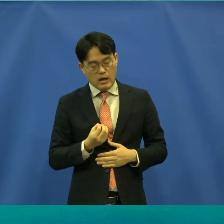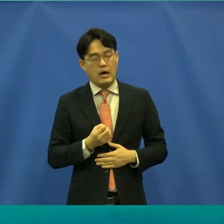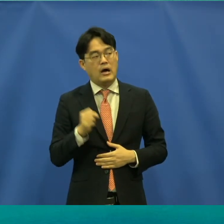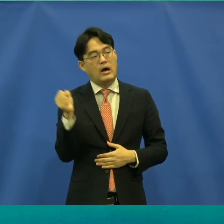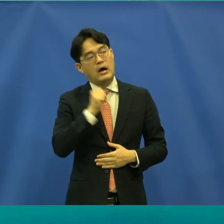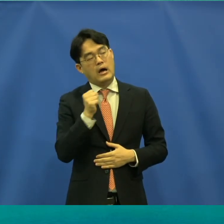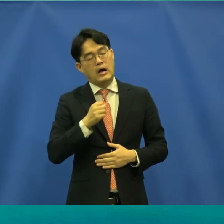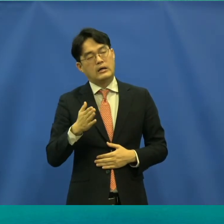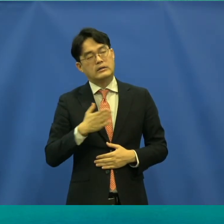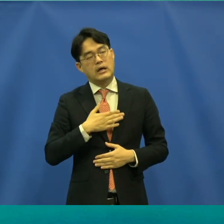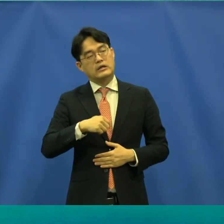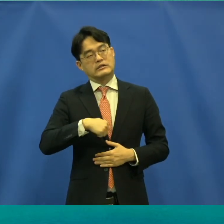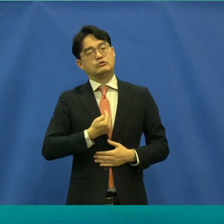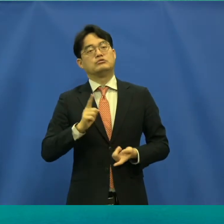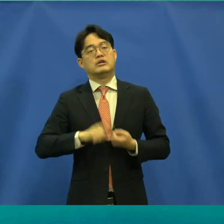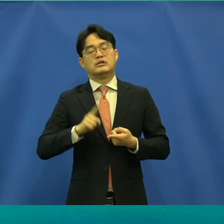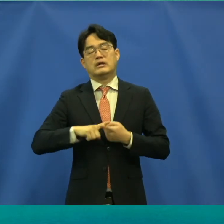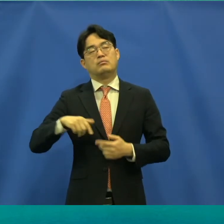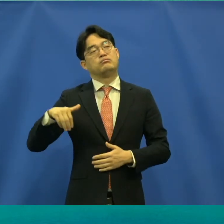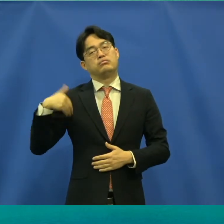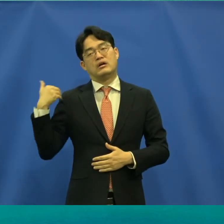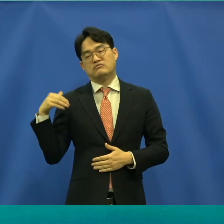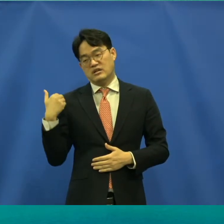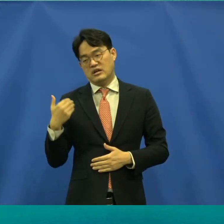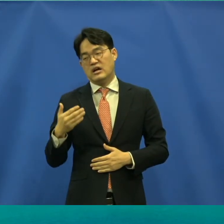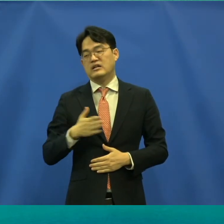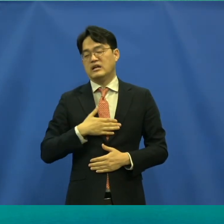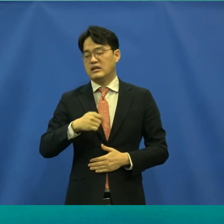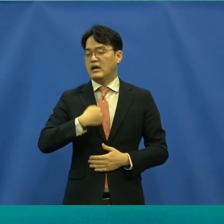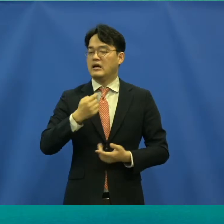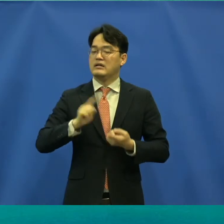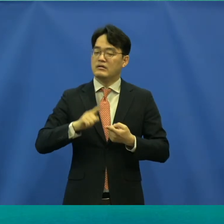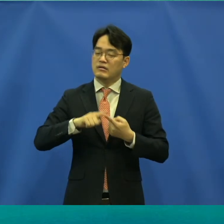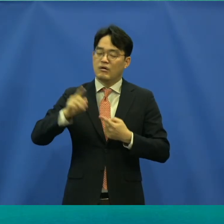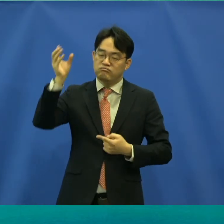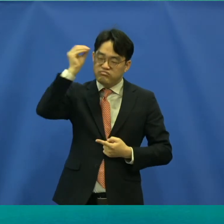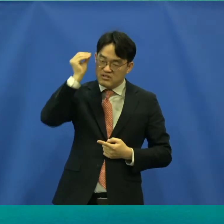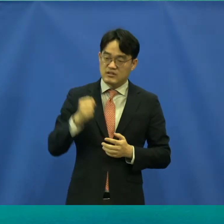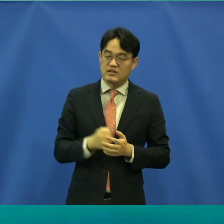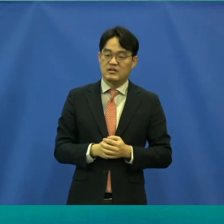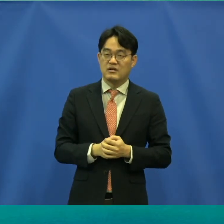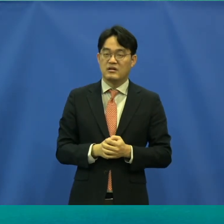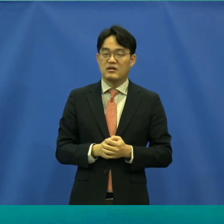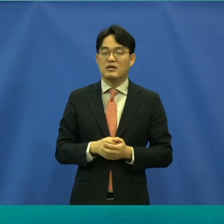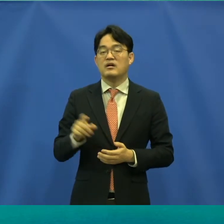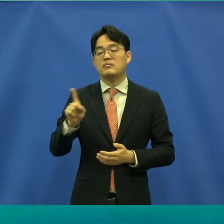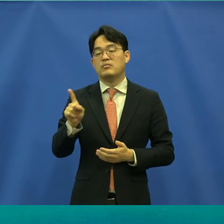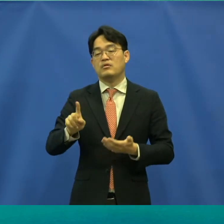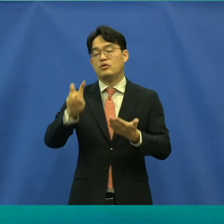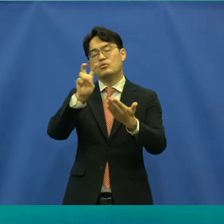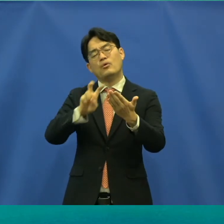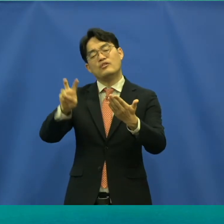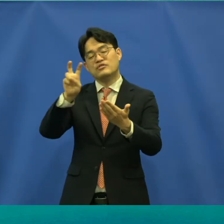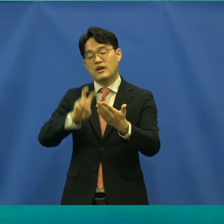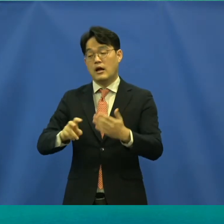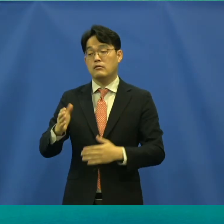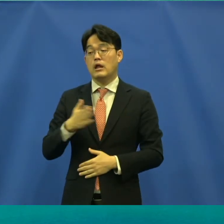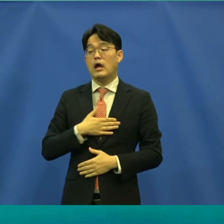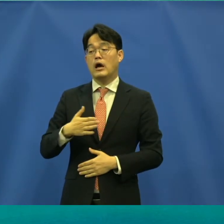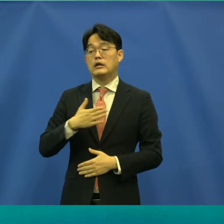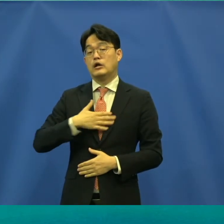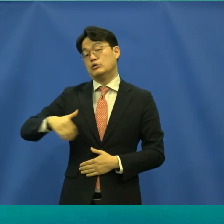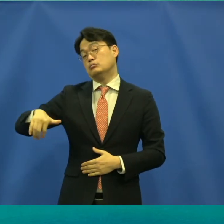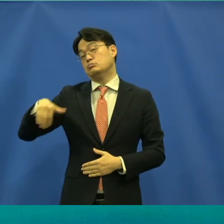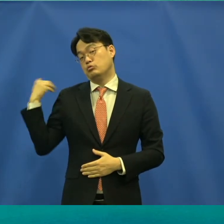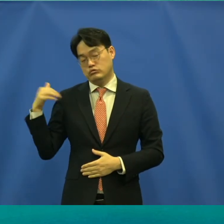대한 무지입니다. 내가 누구인지를 모릅니다. 내가 나를 모르는데 네가 나를 어떻게 알아?